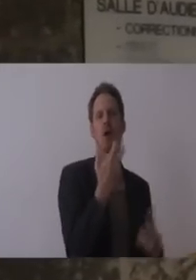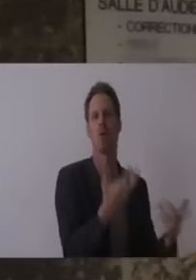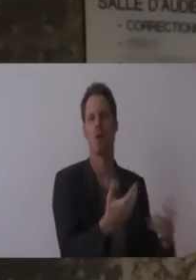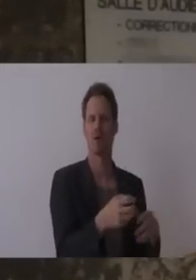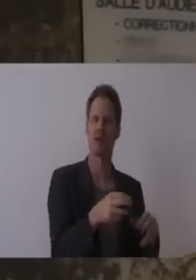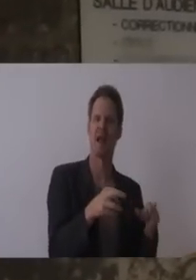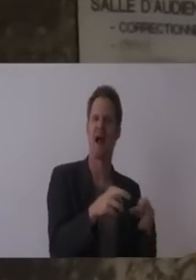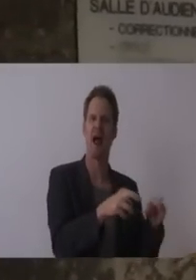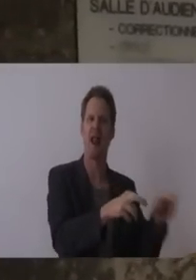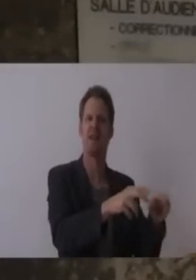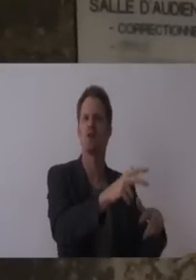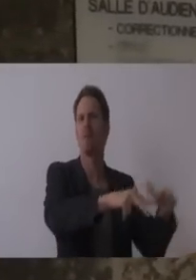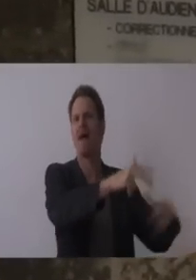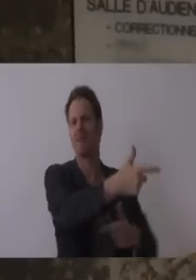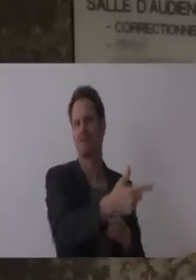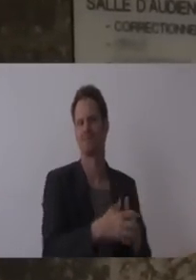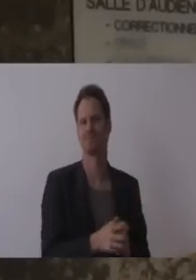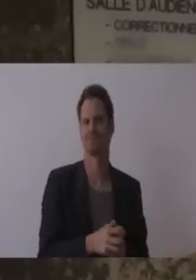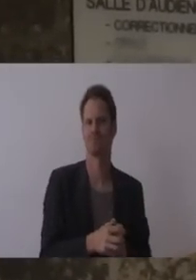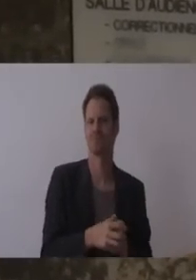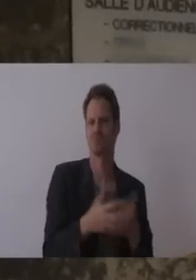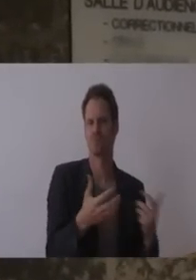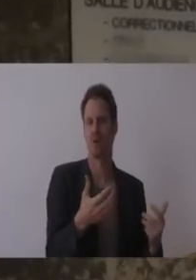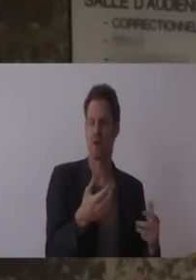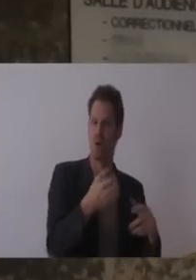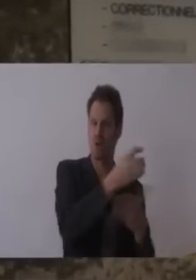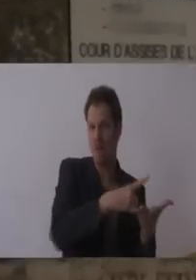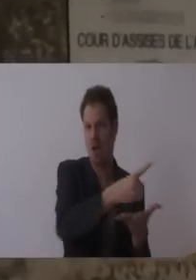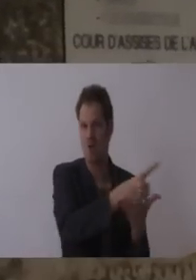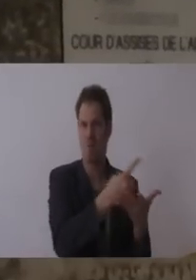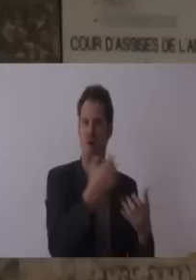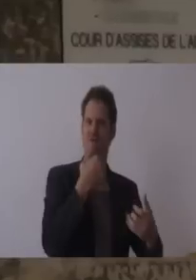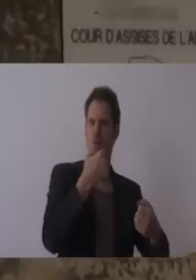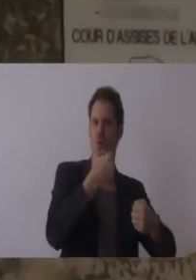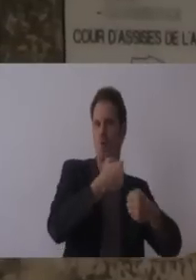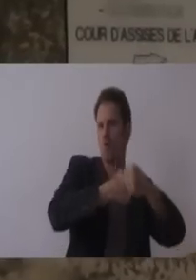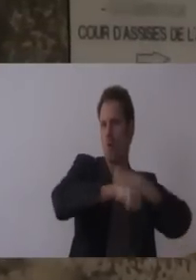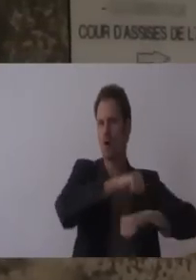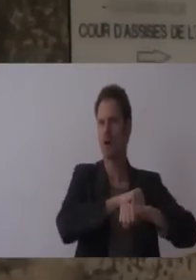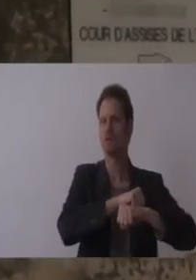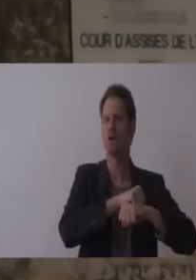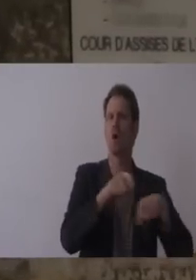civile sont une association qui s'appelle le Rallye Nomade qui sévit dans le département pour organiser